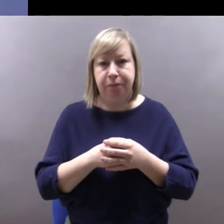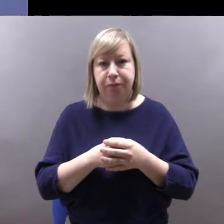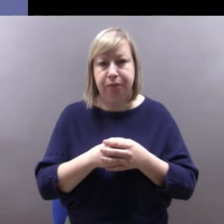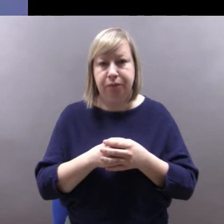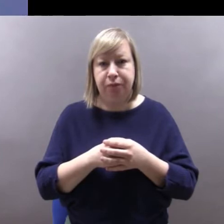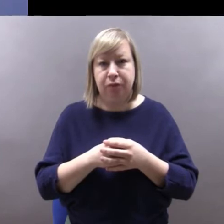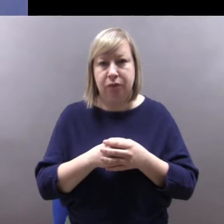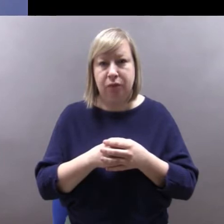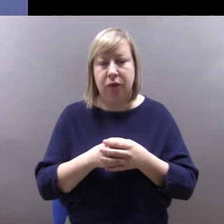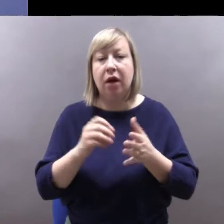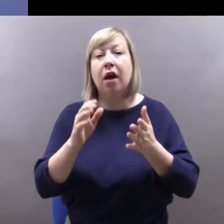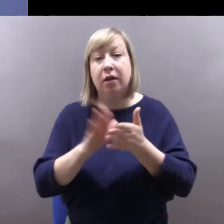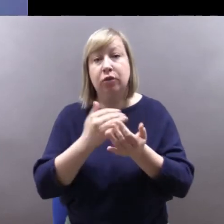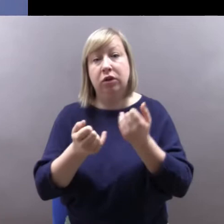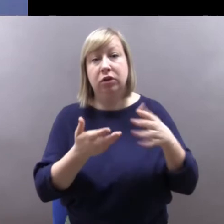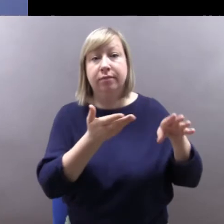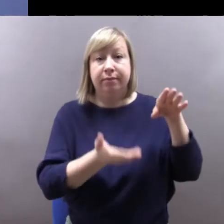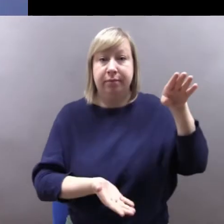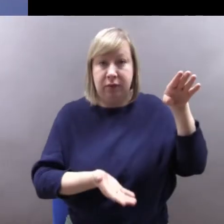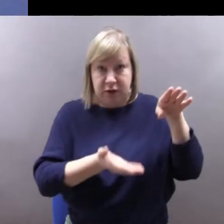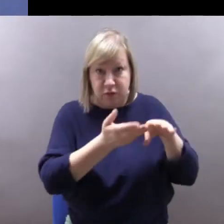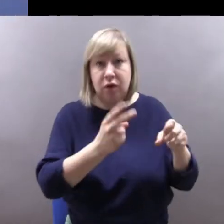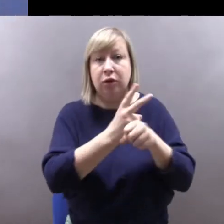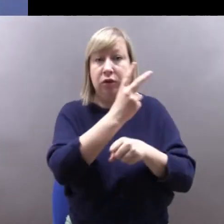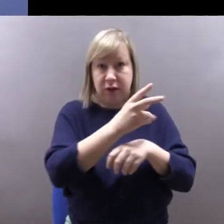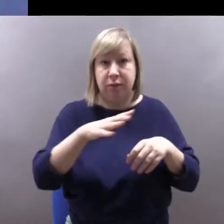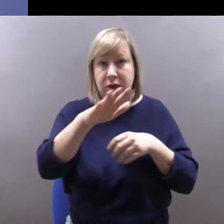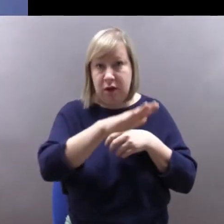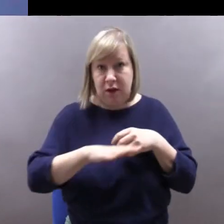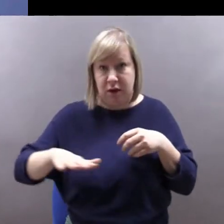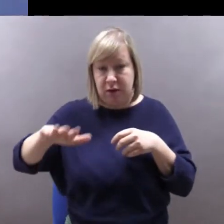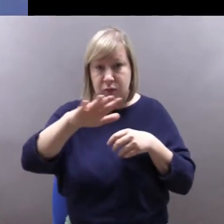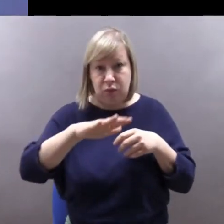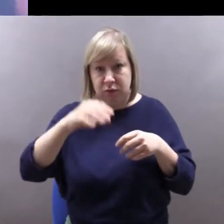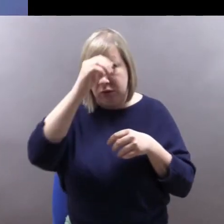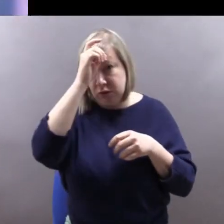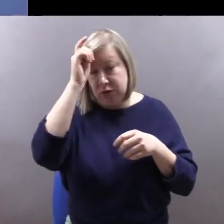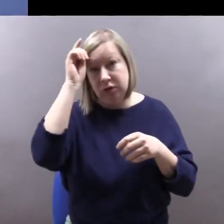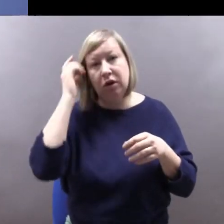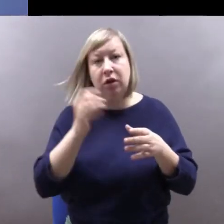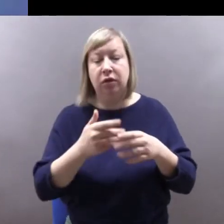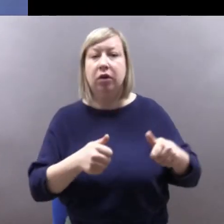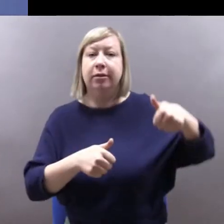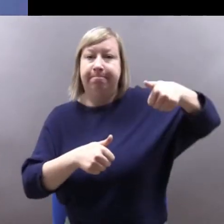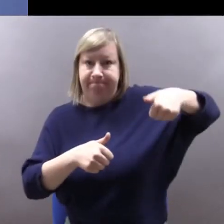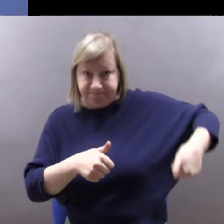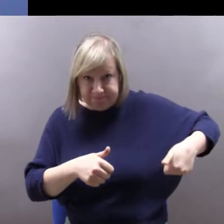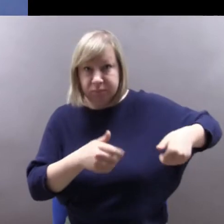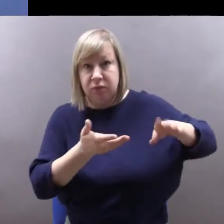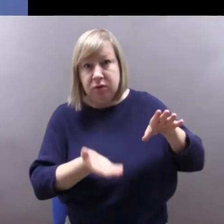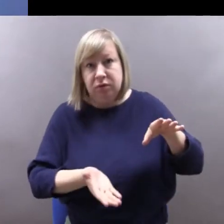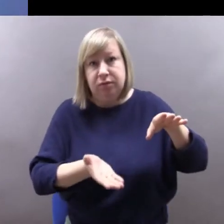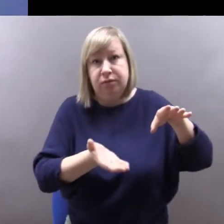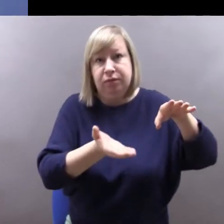dostępne były publicznie, czyli każda osoba, tak jak Adam, by doszedł, powiedzmy, by był przełącznik, wciska guzik